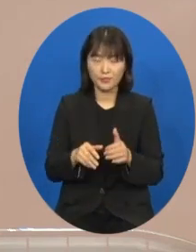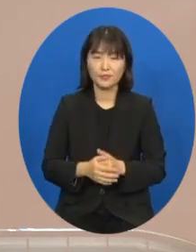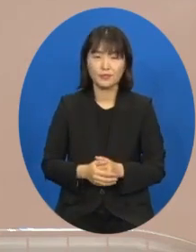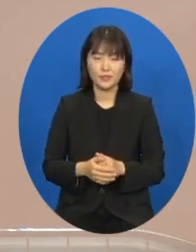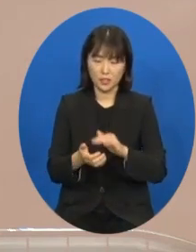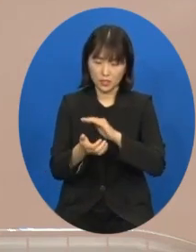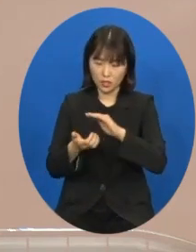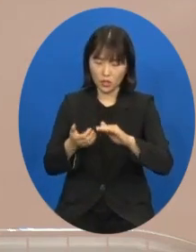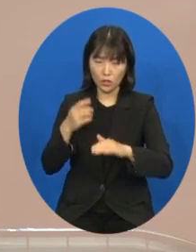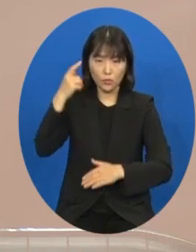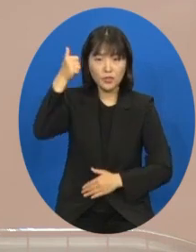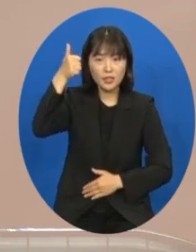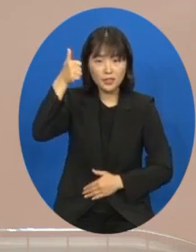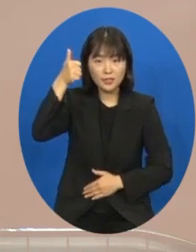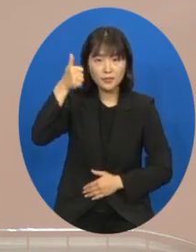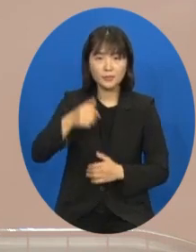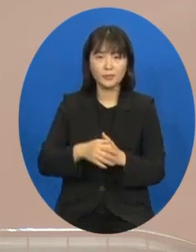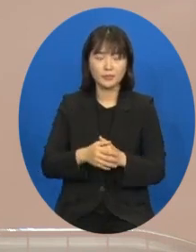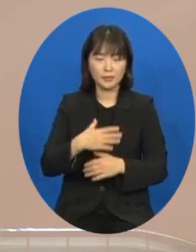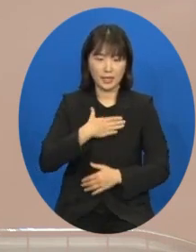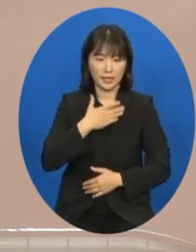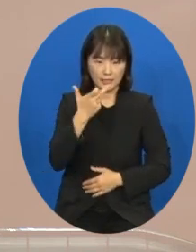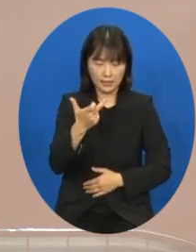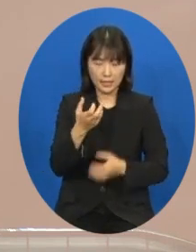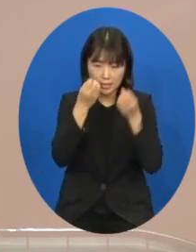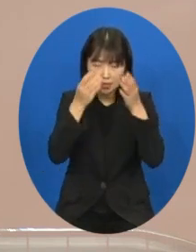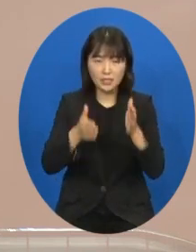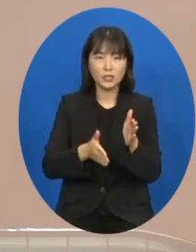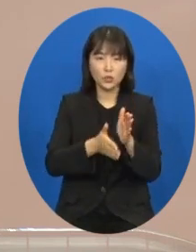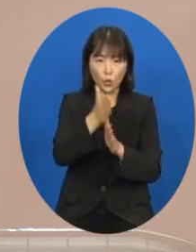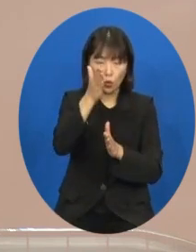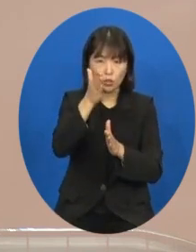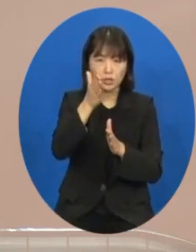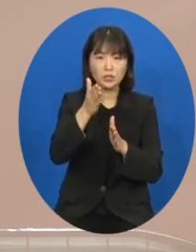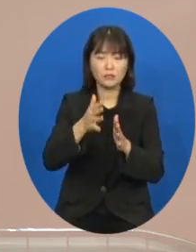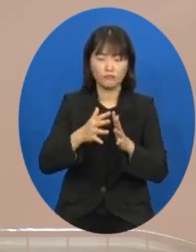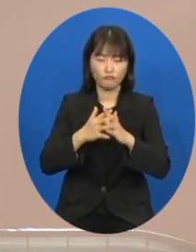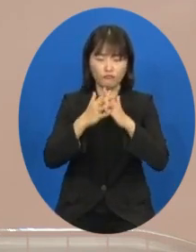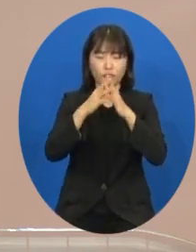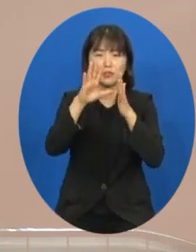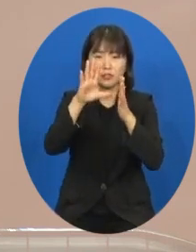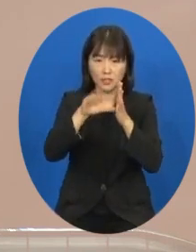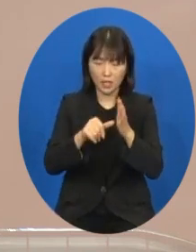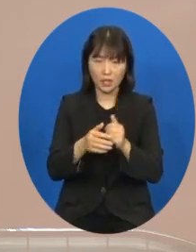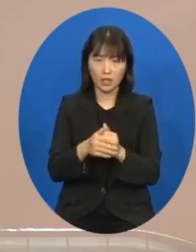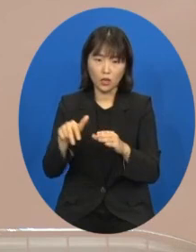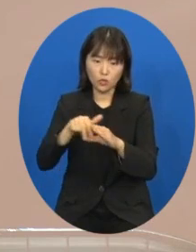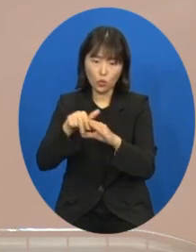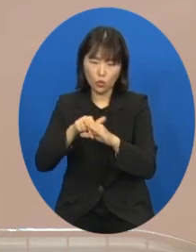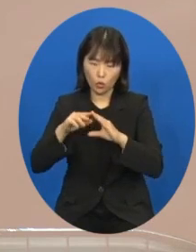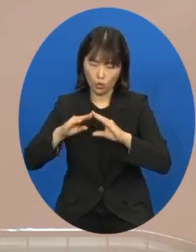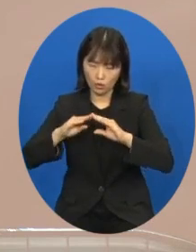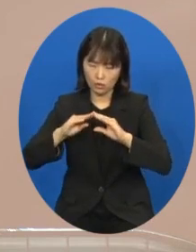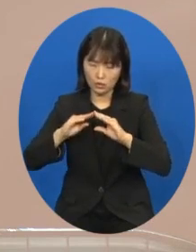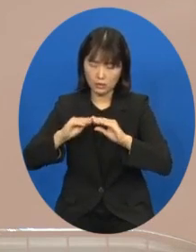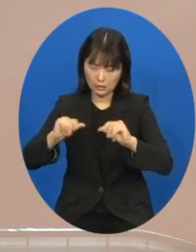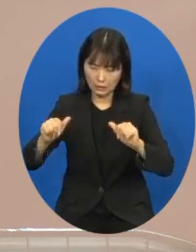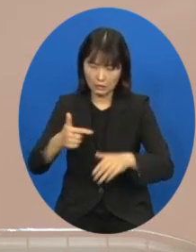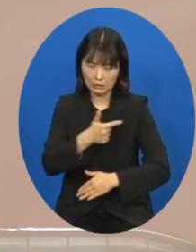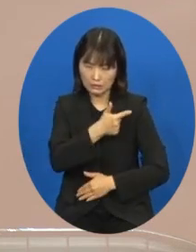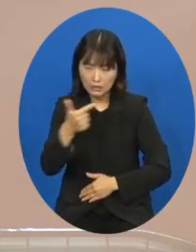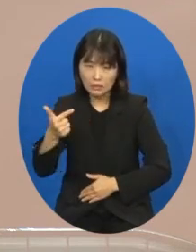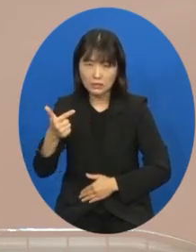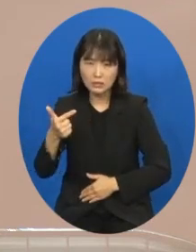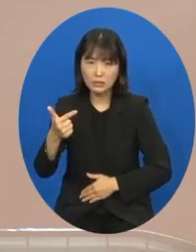전임 목사님께서 그 안산의 신도시가 만들어질 때 종교부지를 아주 큰 종교부지를